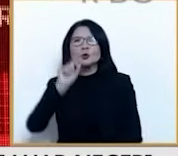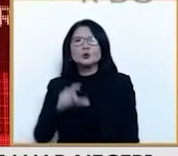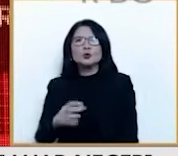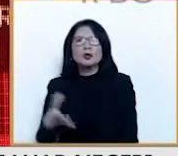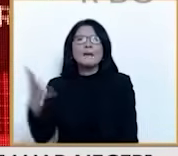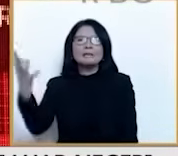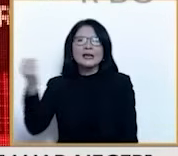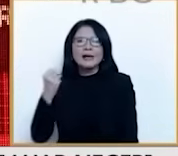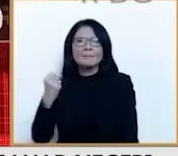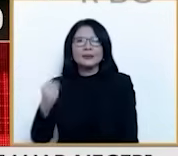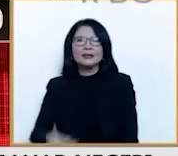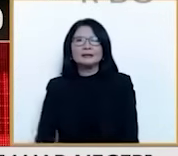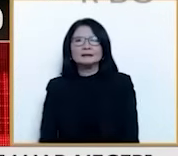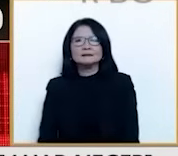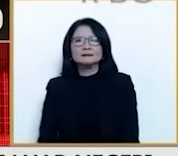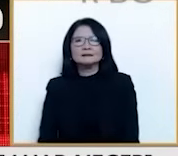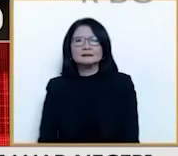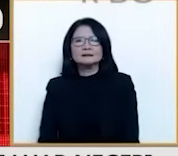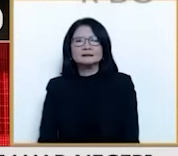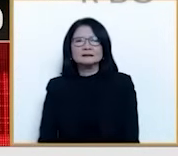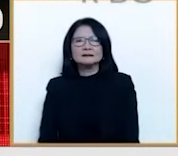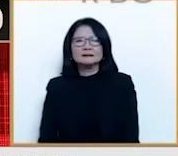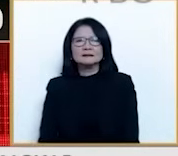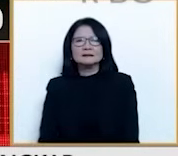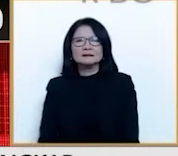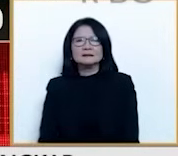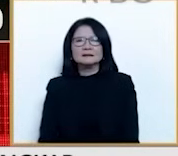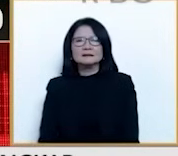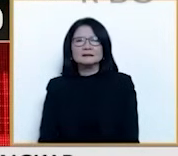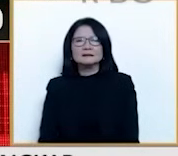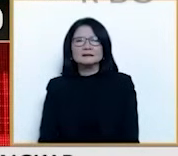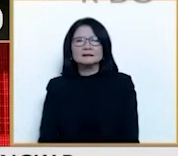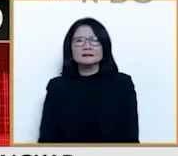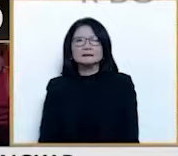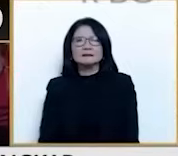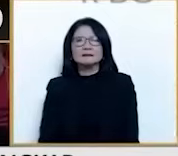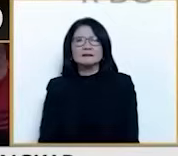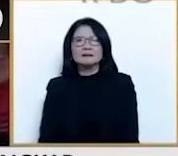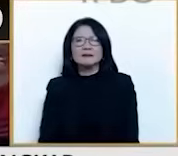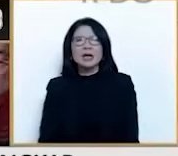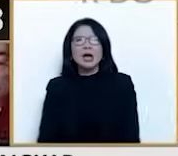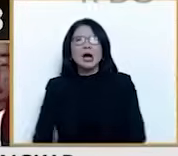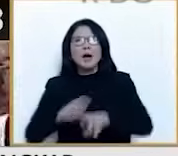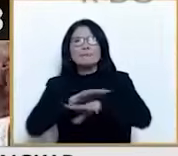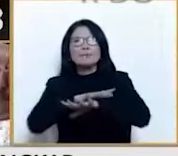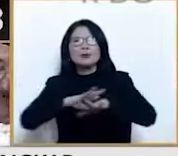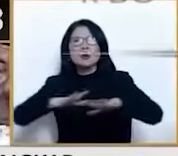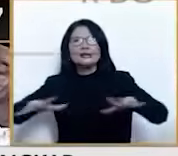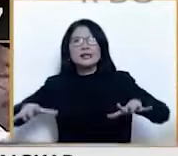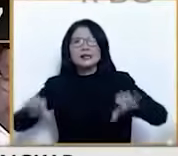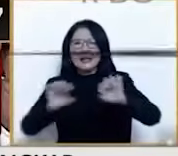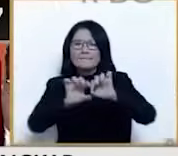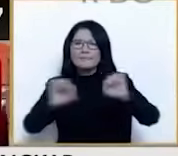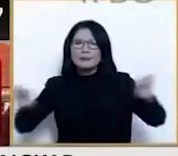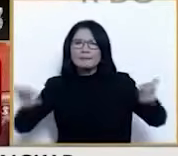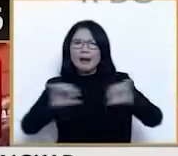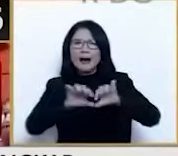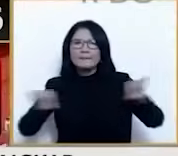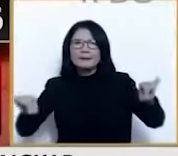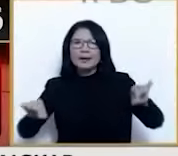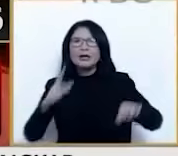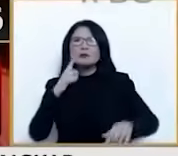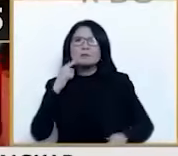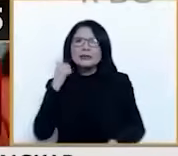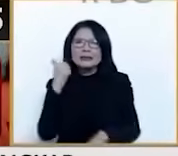tanggapan. Waktunya 1 menit sejak Bapak berbicara. Kami persilakan. Perluasan jangkauan pipanisasi menjadi